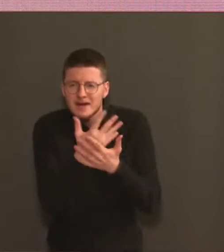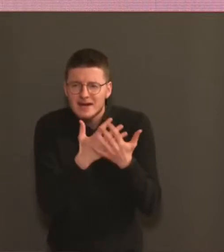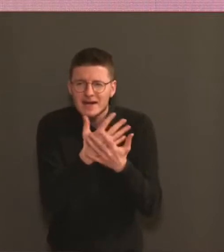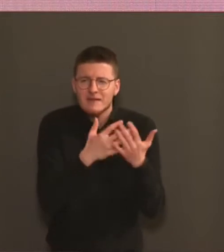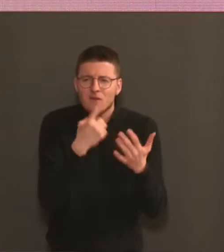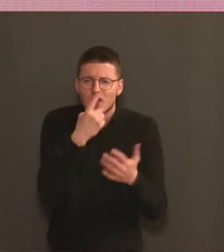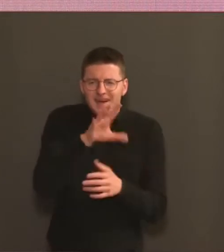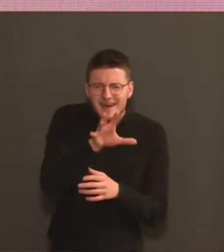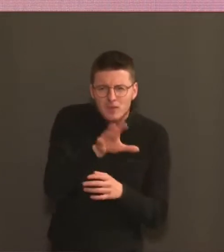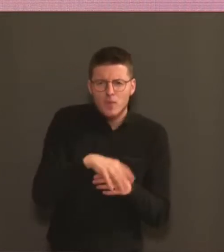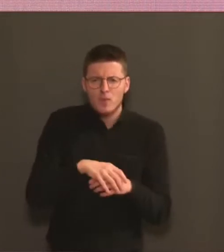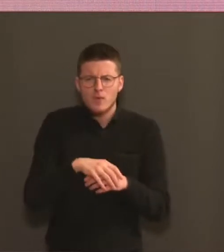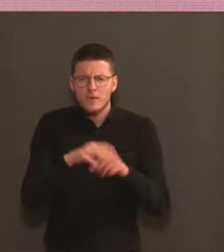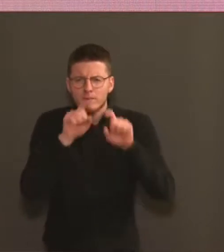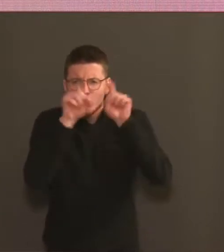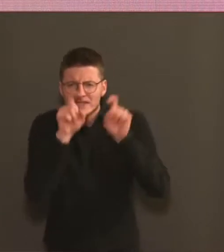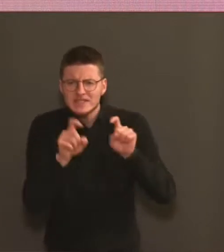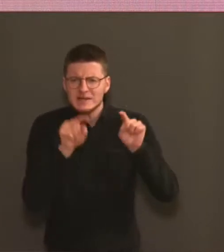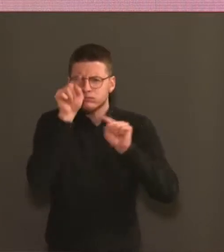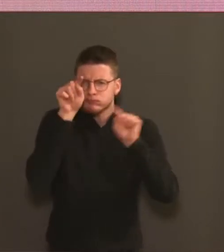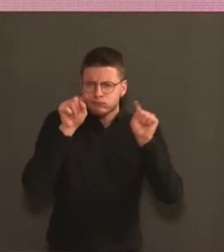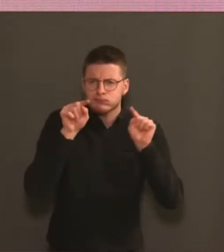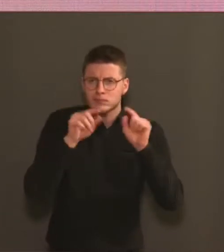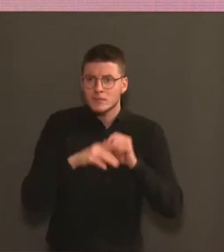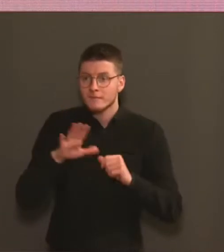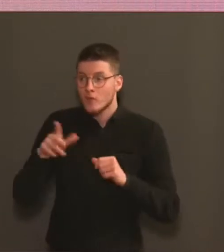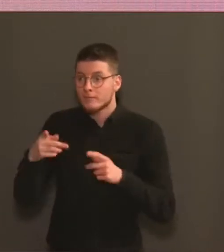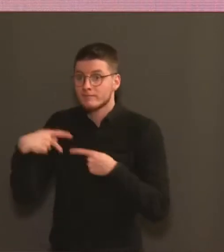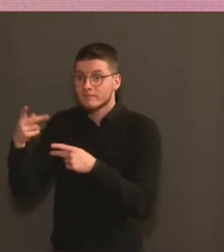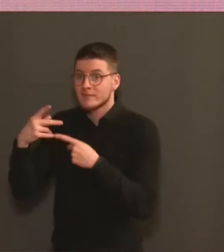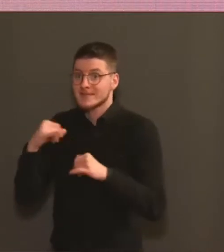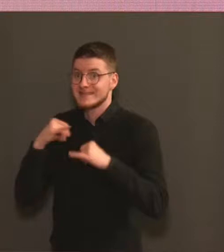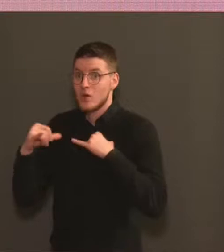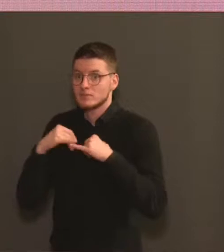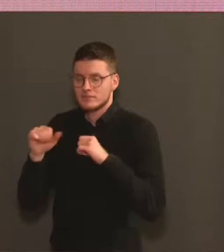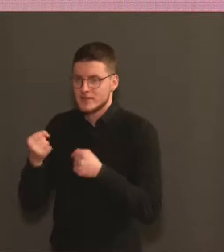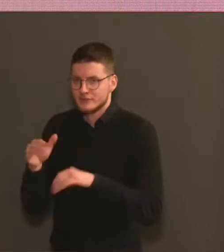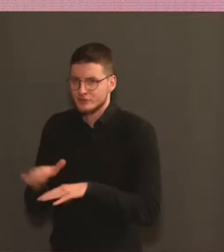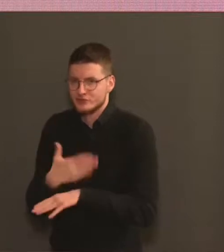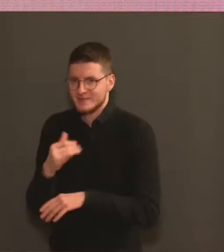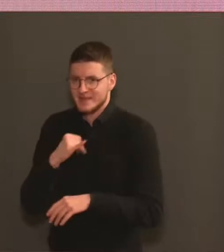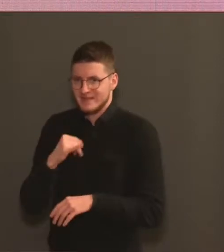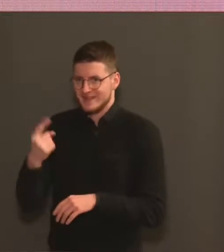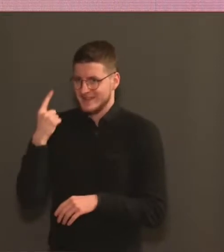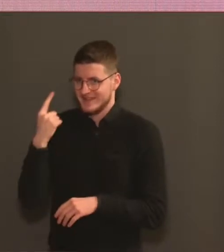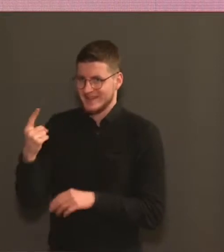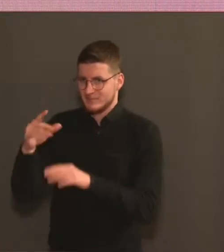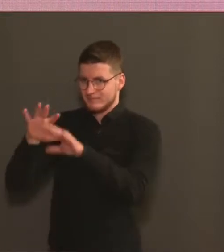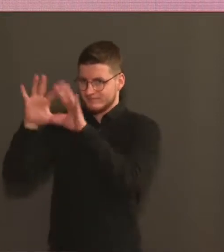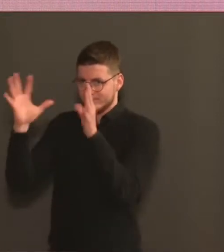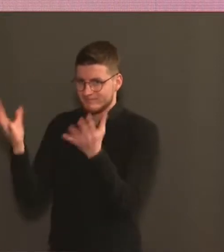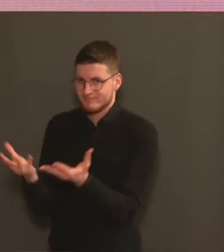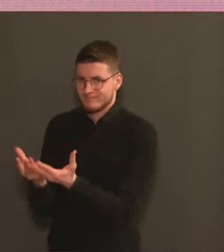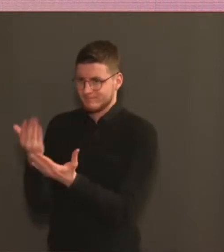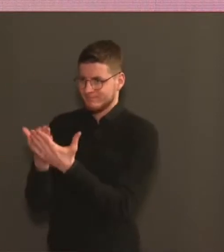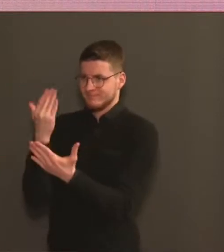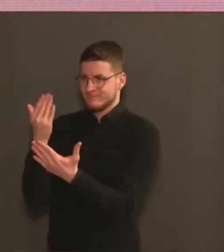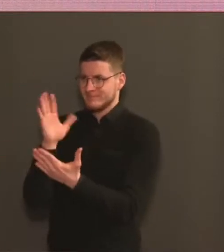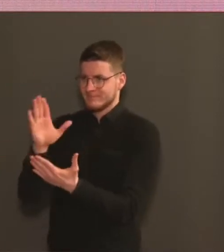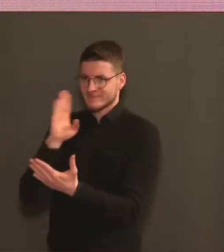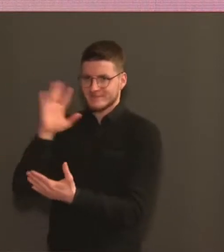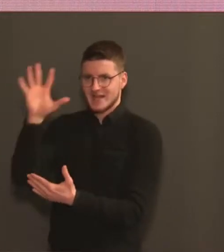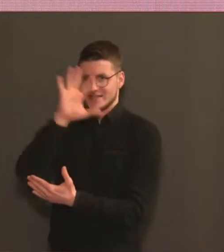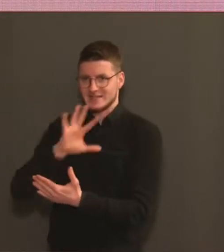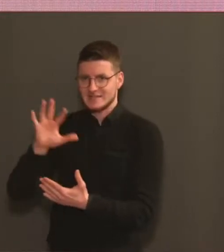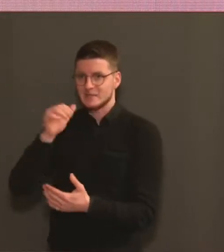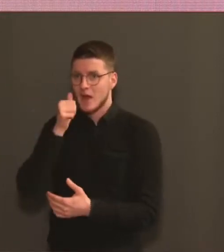En dat kan je voor de R-waarde van de ziekenhuisopnames niet. Daar heb je 1 algemene R voor heel België. Als je op kleiner niveau gaat, dan